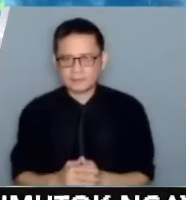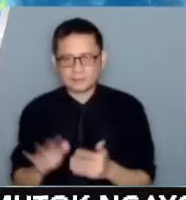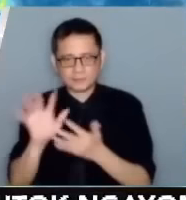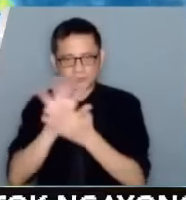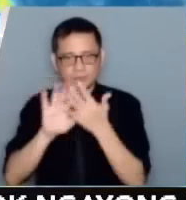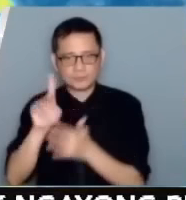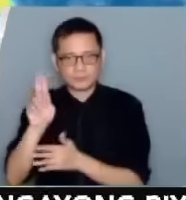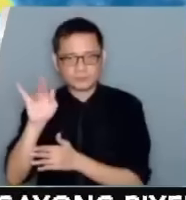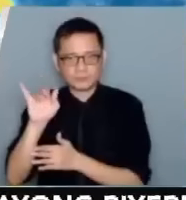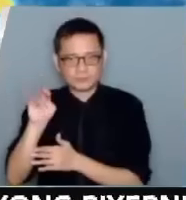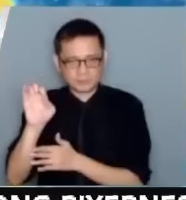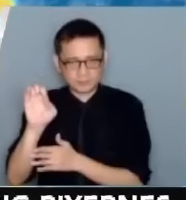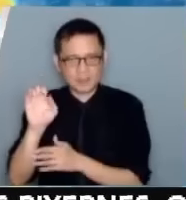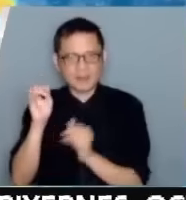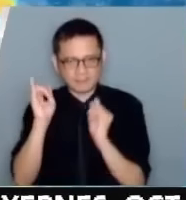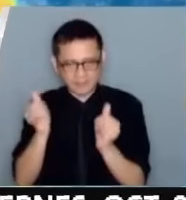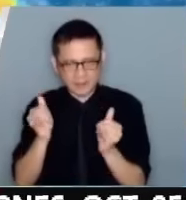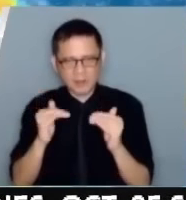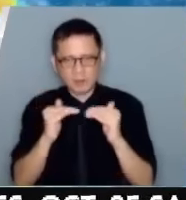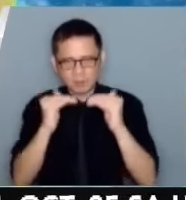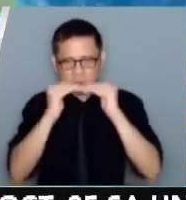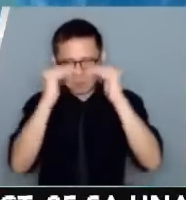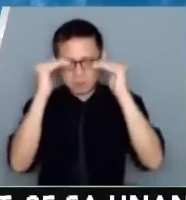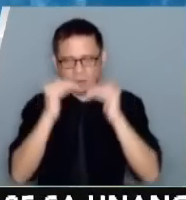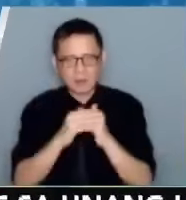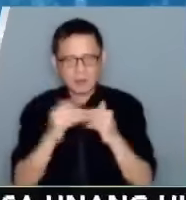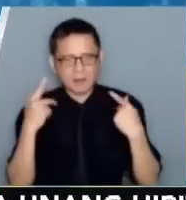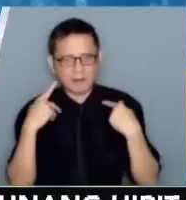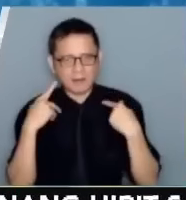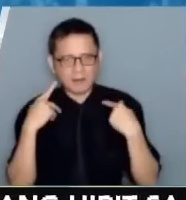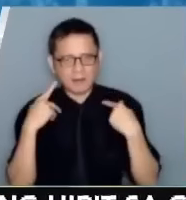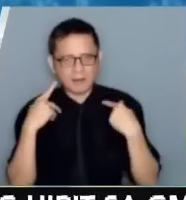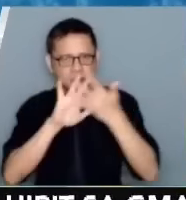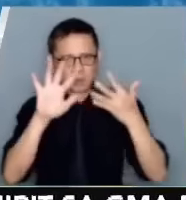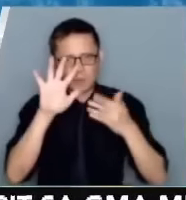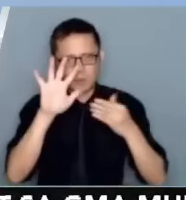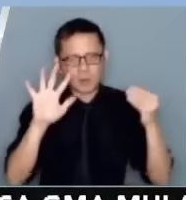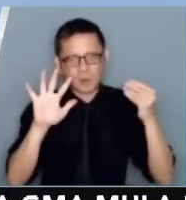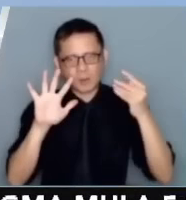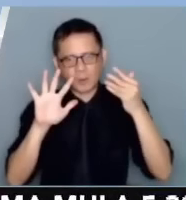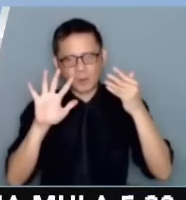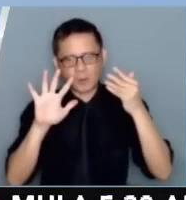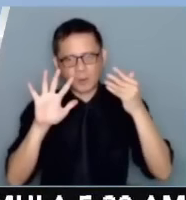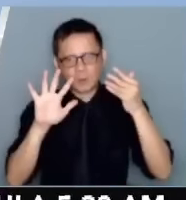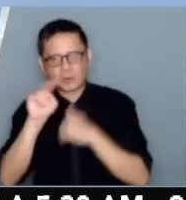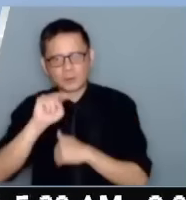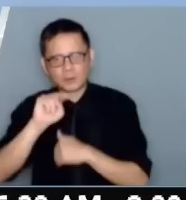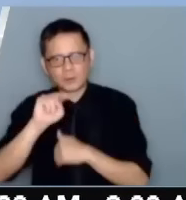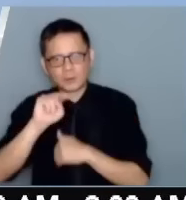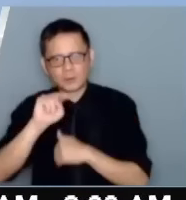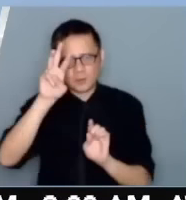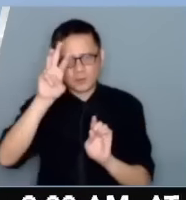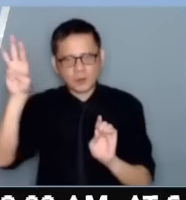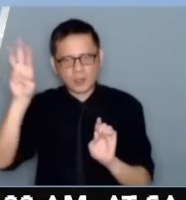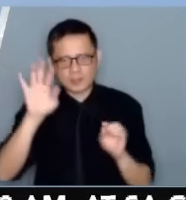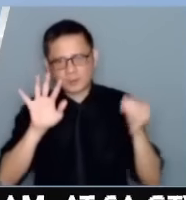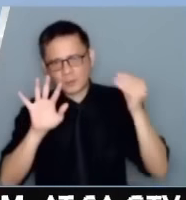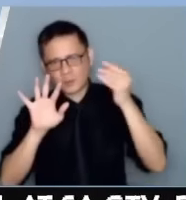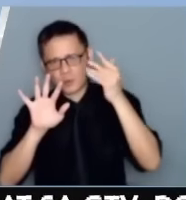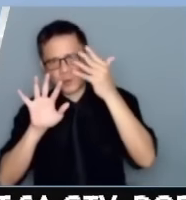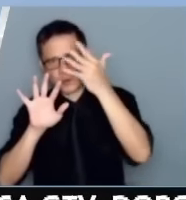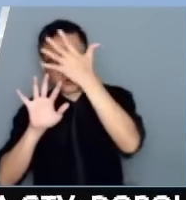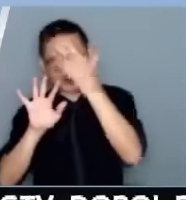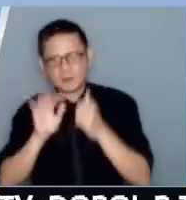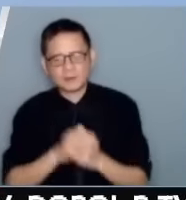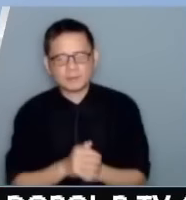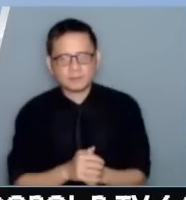kumikilos Ang sentro nito palayo sa kalupaan ng ating bansa at halos nasa Northwestern boundary na ng ating area of responsibility kaninang 10:00